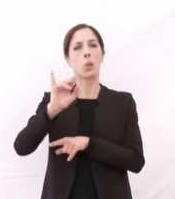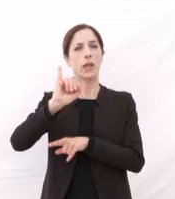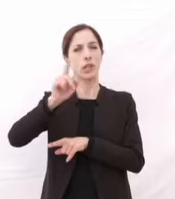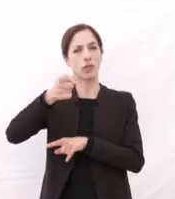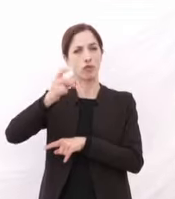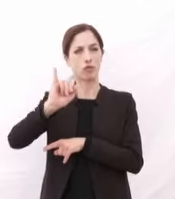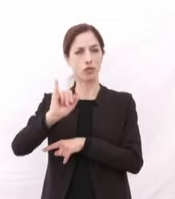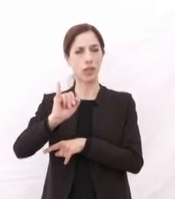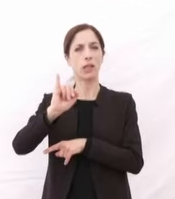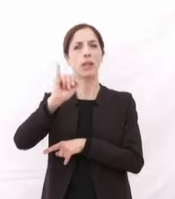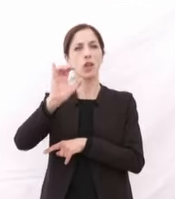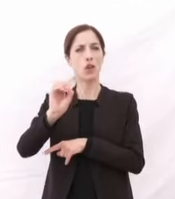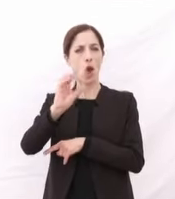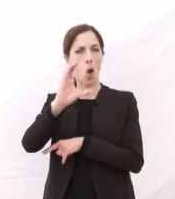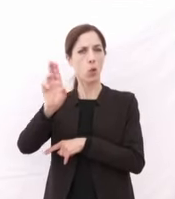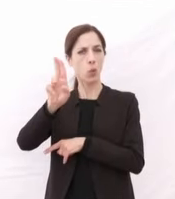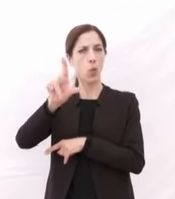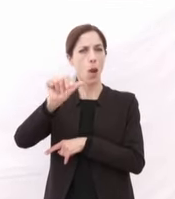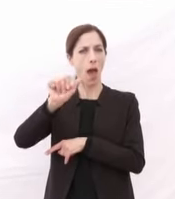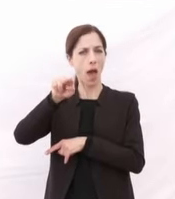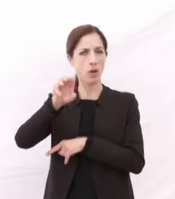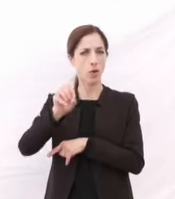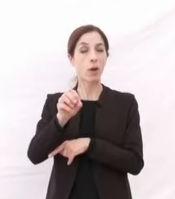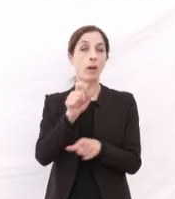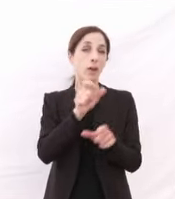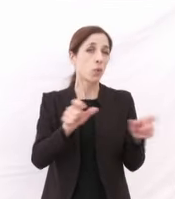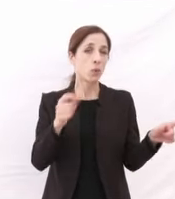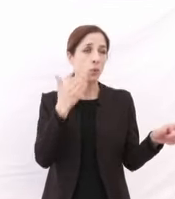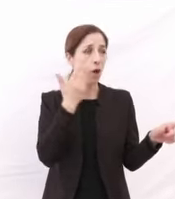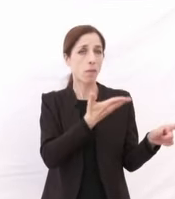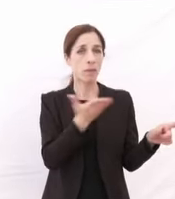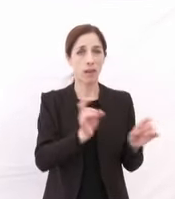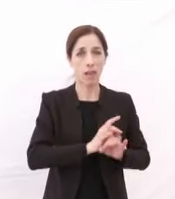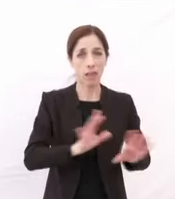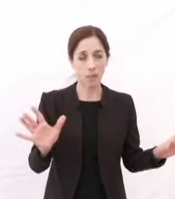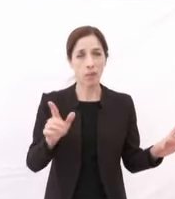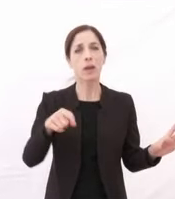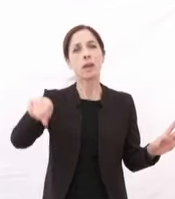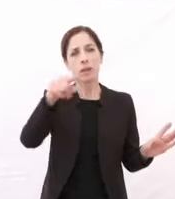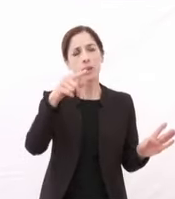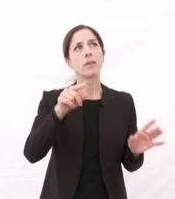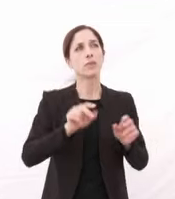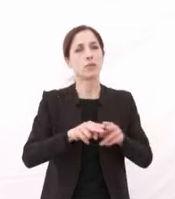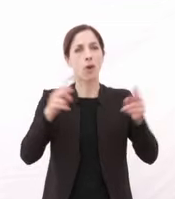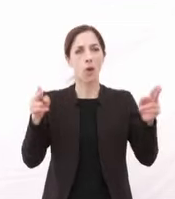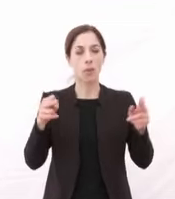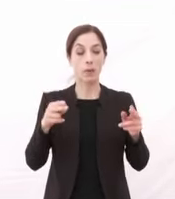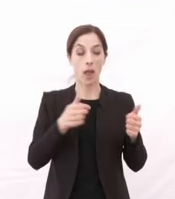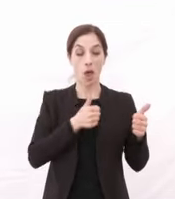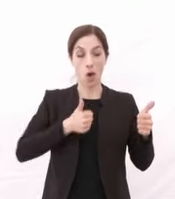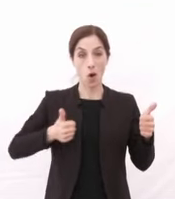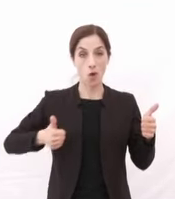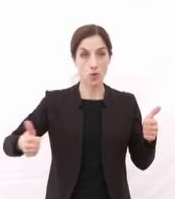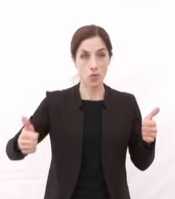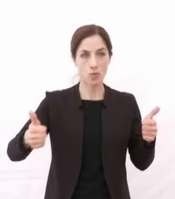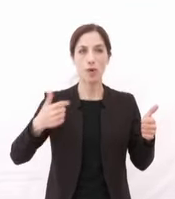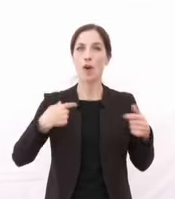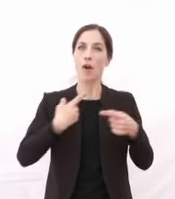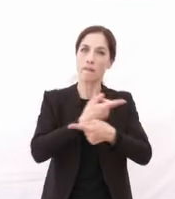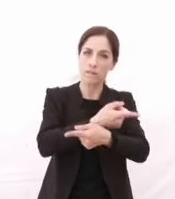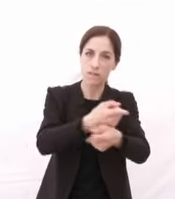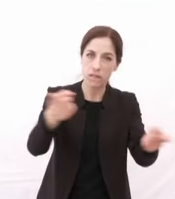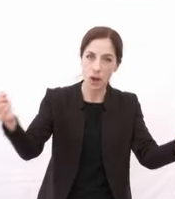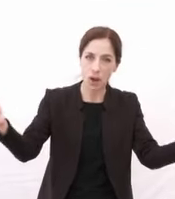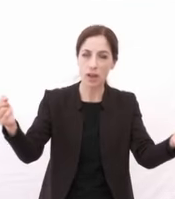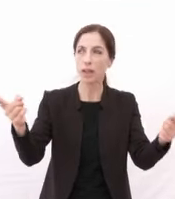e scoprirete che ognuno di voi, ognuno di noi può fare la differenza. Ognuno di voi può fare paura